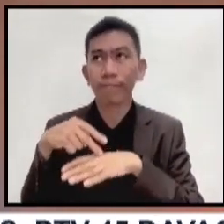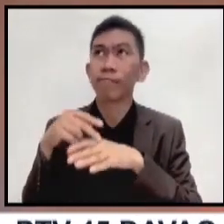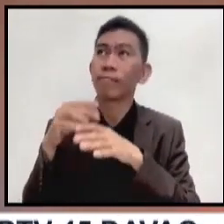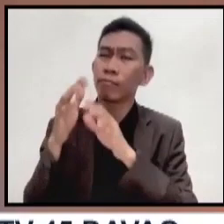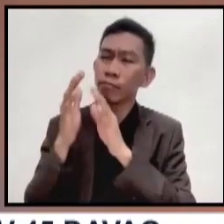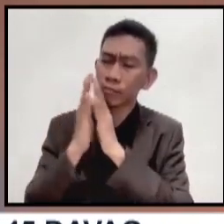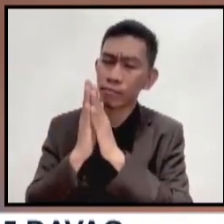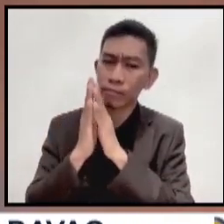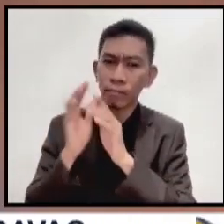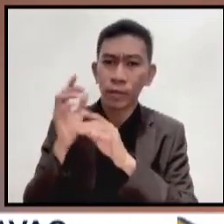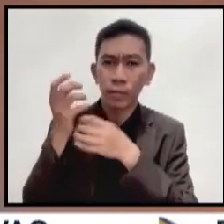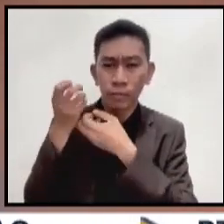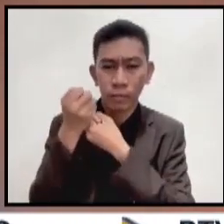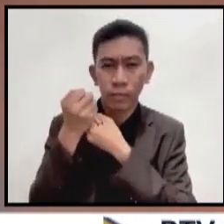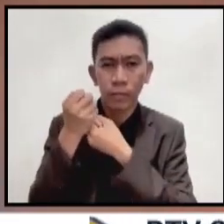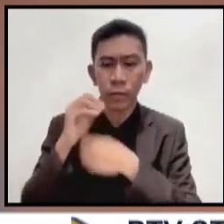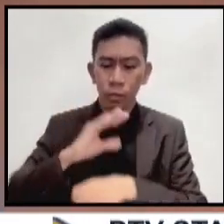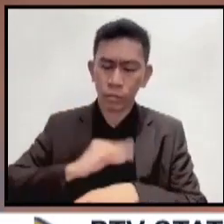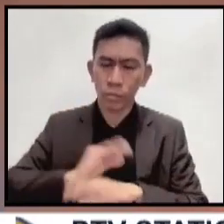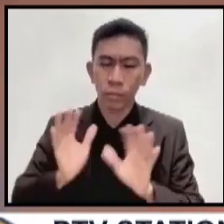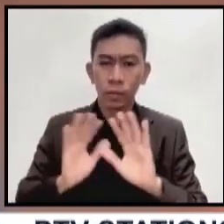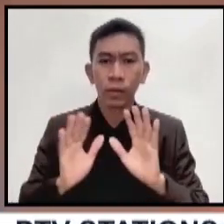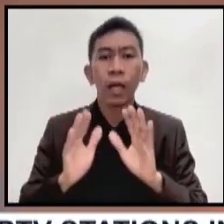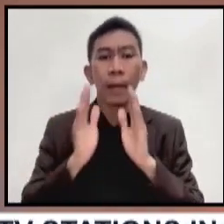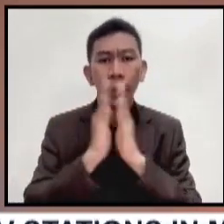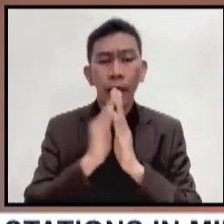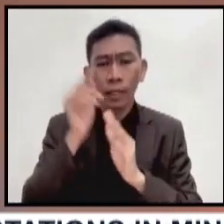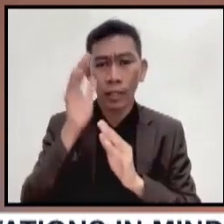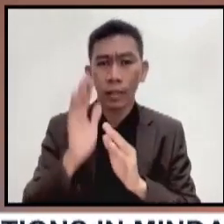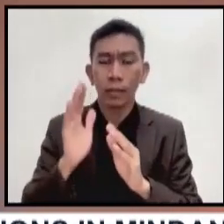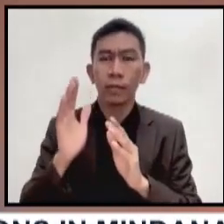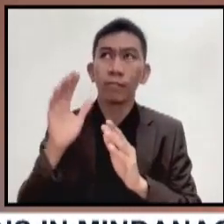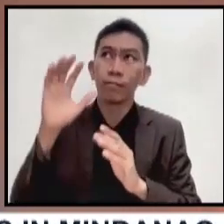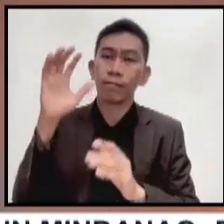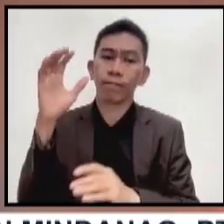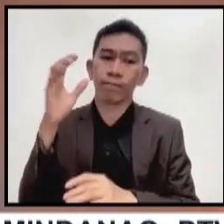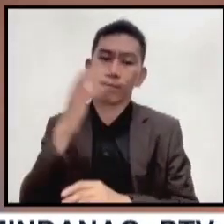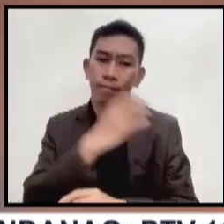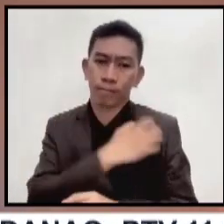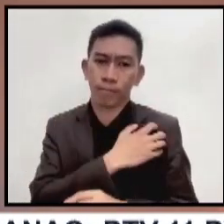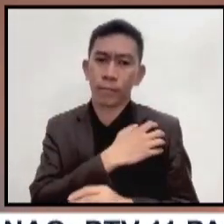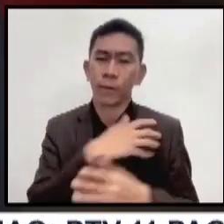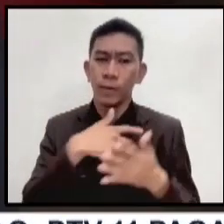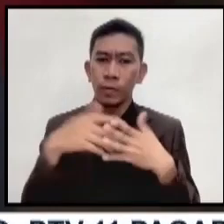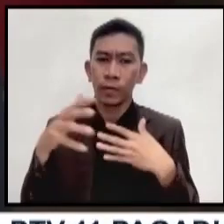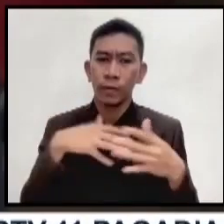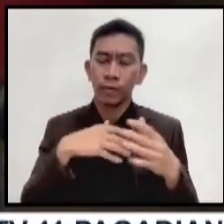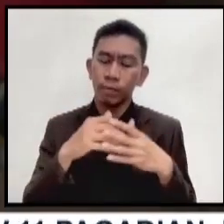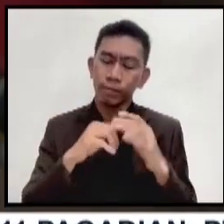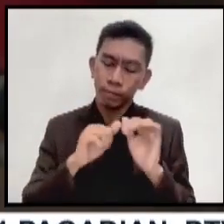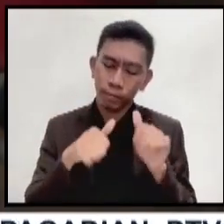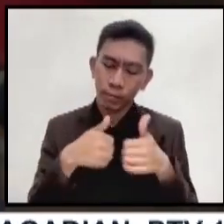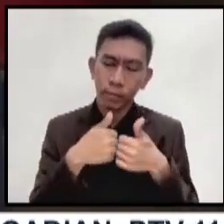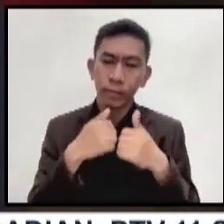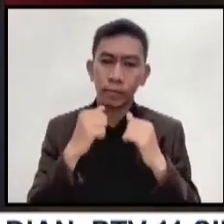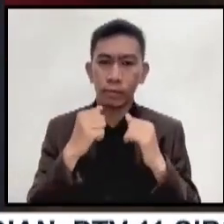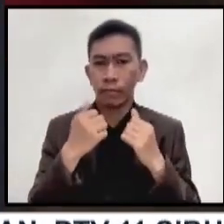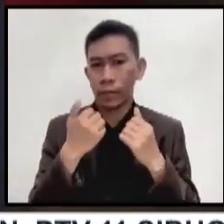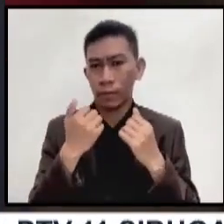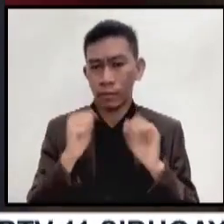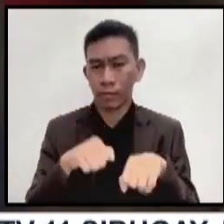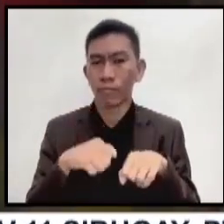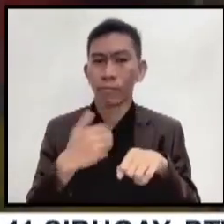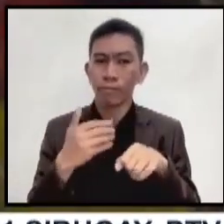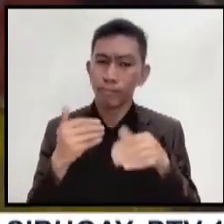na whatever na pagsubok na dumarating sa atin, makaya po natin. Sa kabila ng hirap na